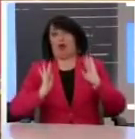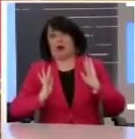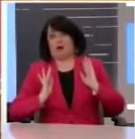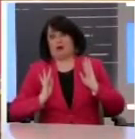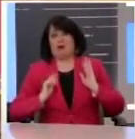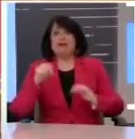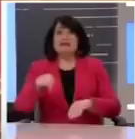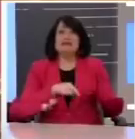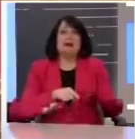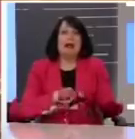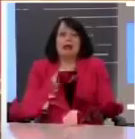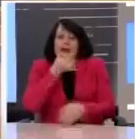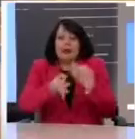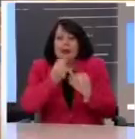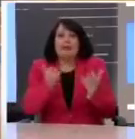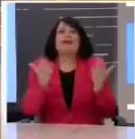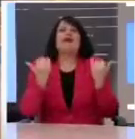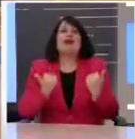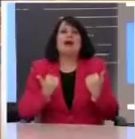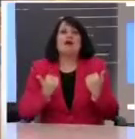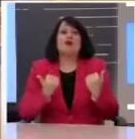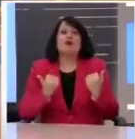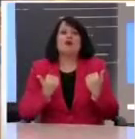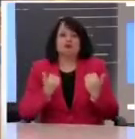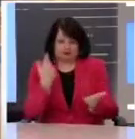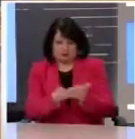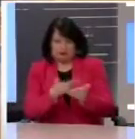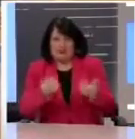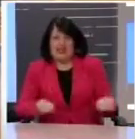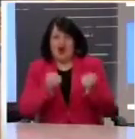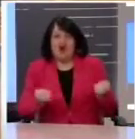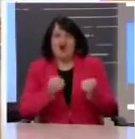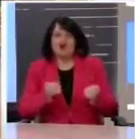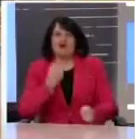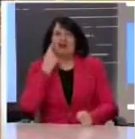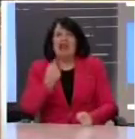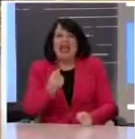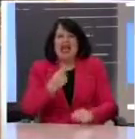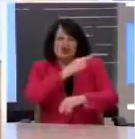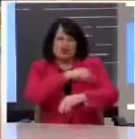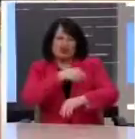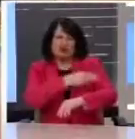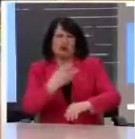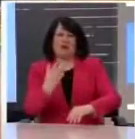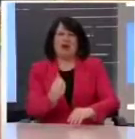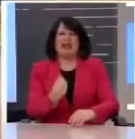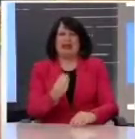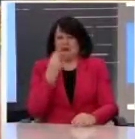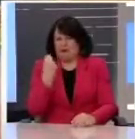δεν έχουν τι να πούν, διότι τους αποστομώνουν οι εξελίξεις, ανακαλύπτουν πανούκλα και χολέρα στα νοσοκομεία. Αυτά είναι τα fake